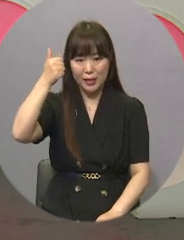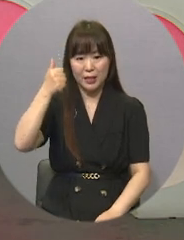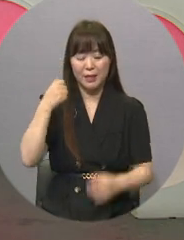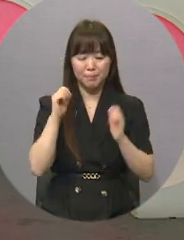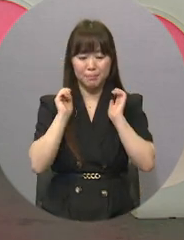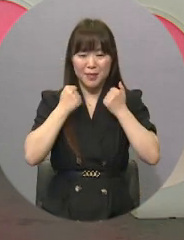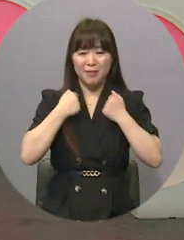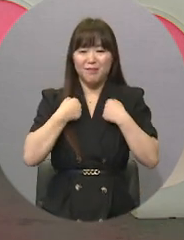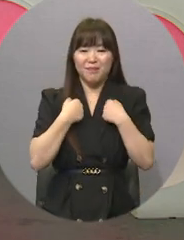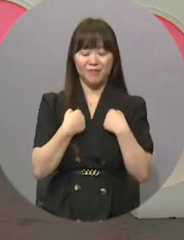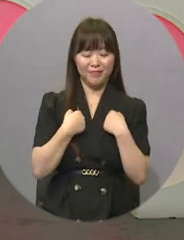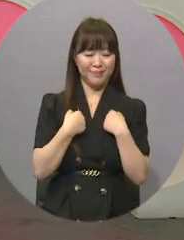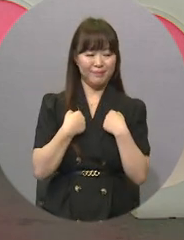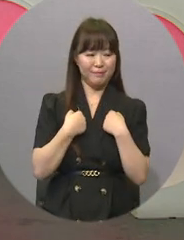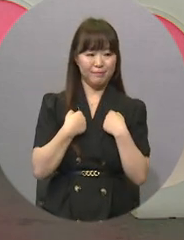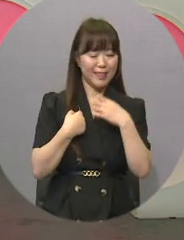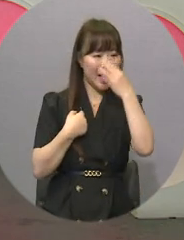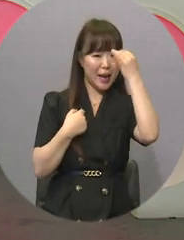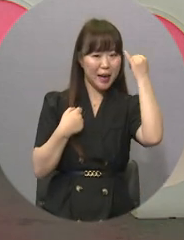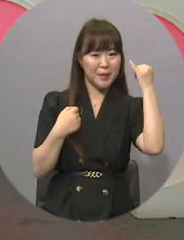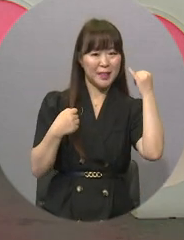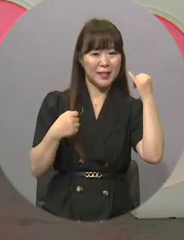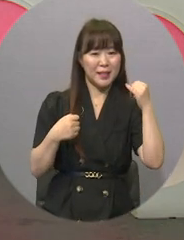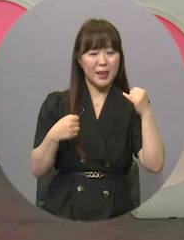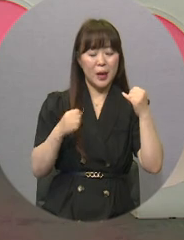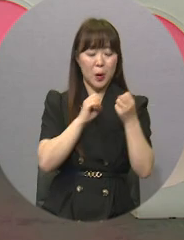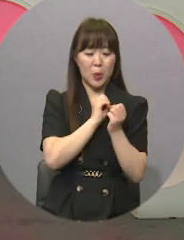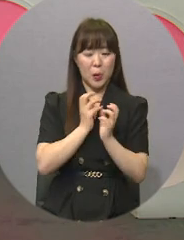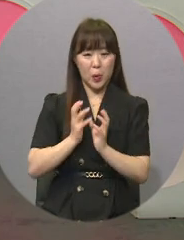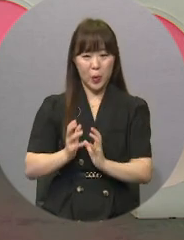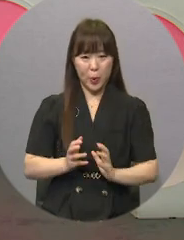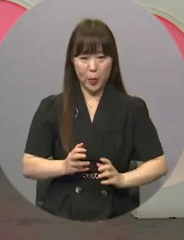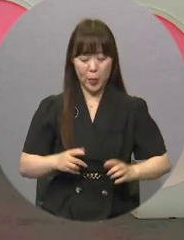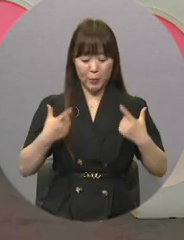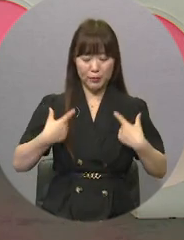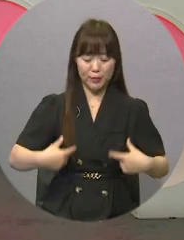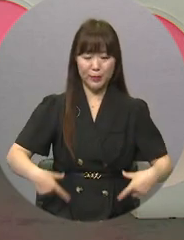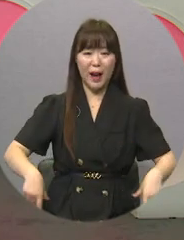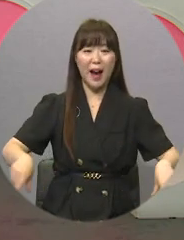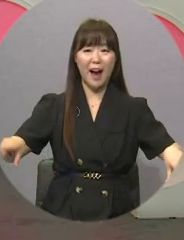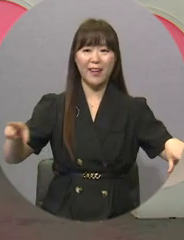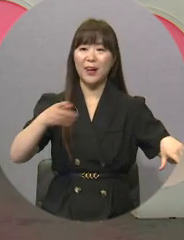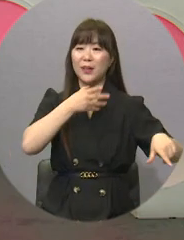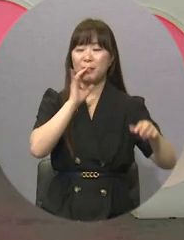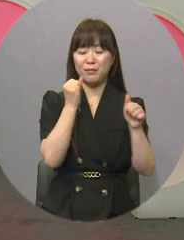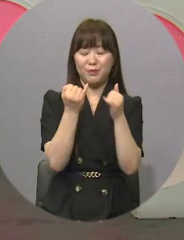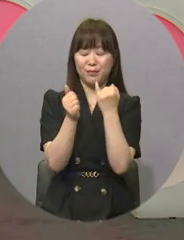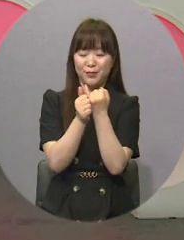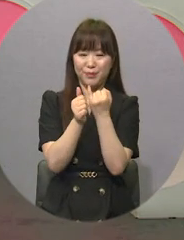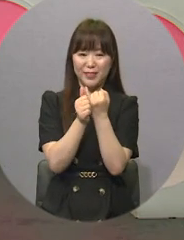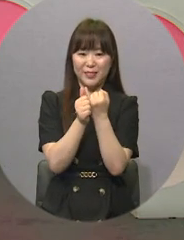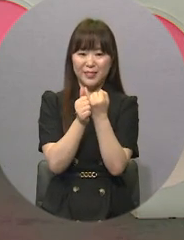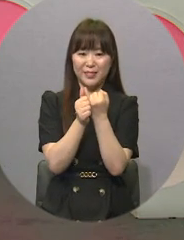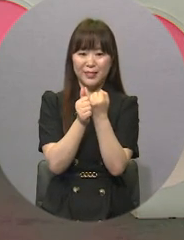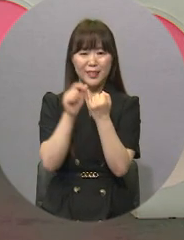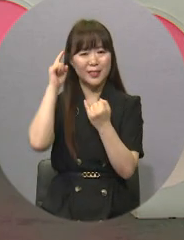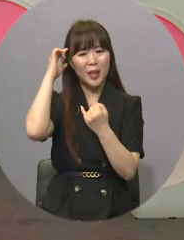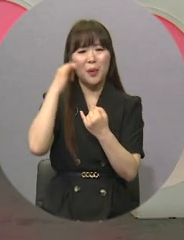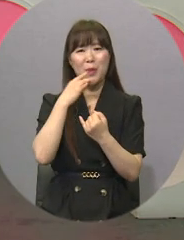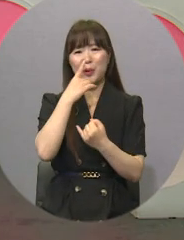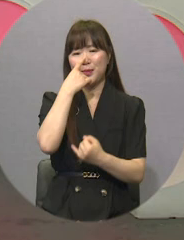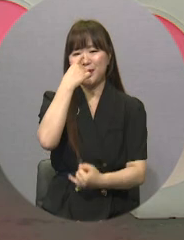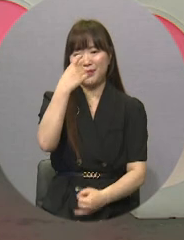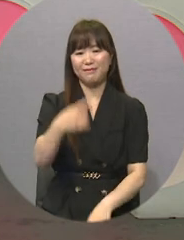트렌치코트를, 할머니는 하늘하늘한 꽃무늬 원피스를 입은 노부부였습니다. 아, 상상만 해도